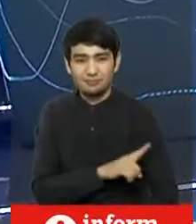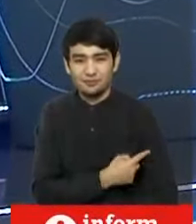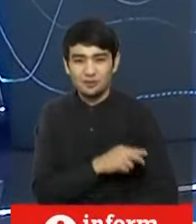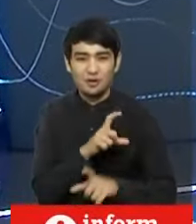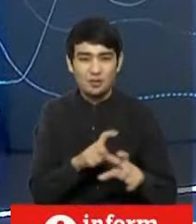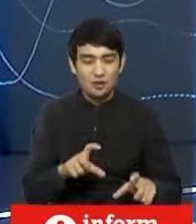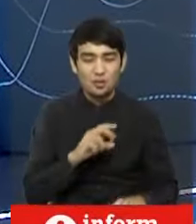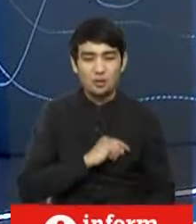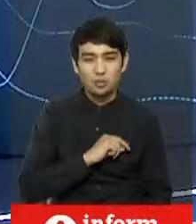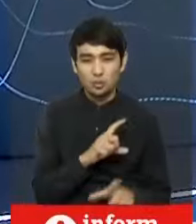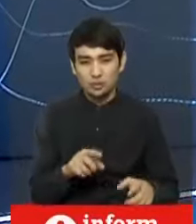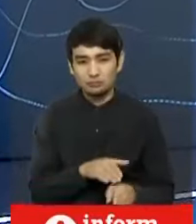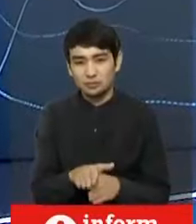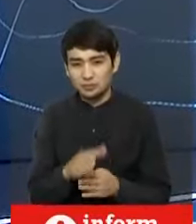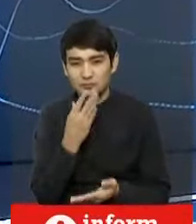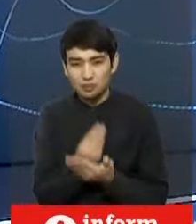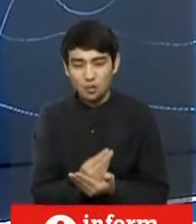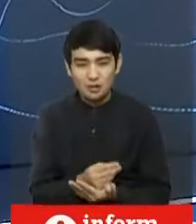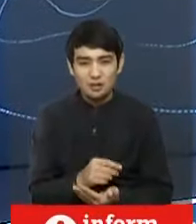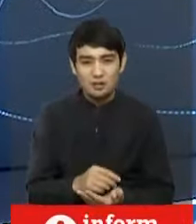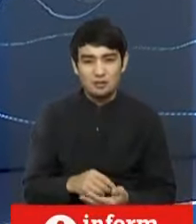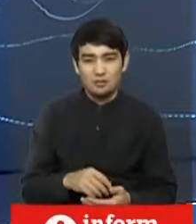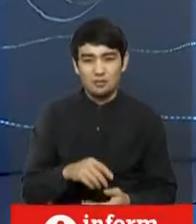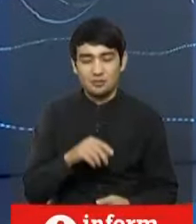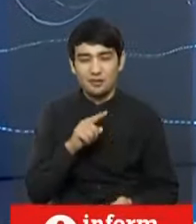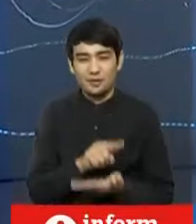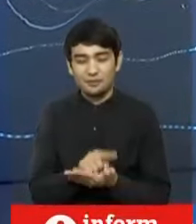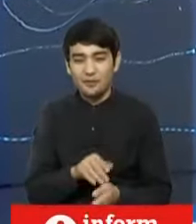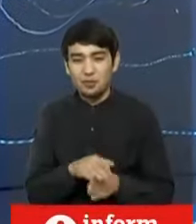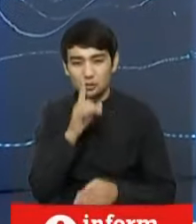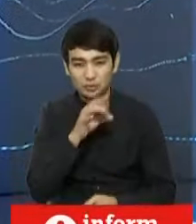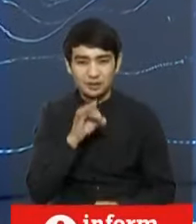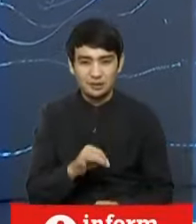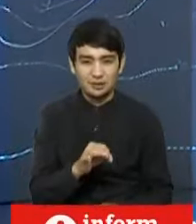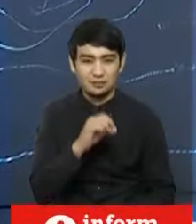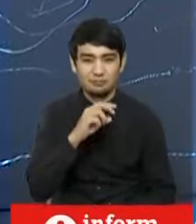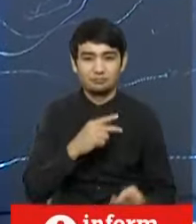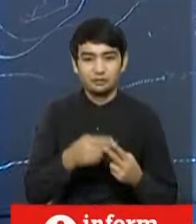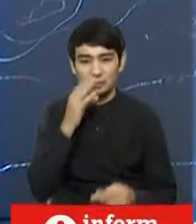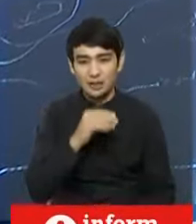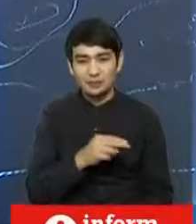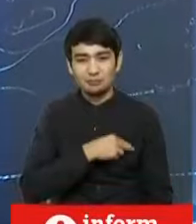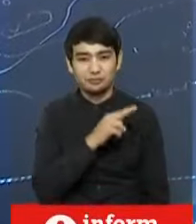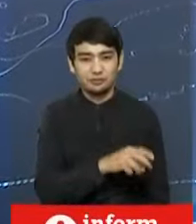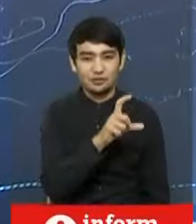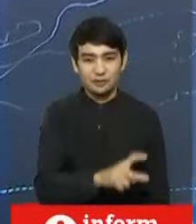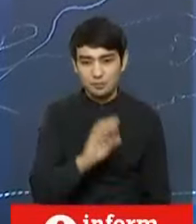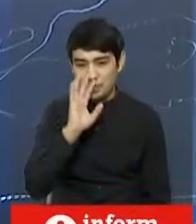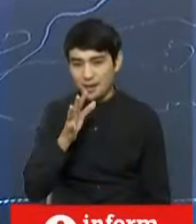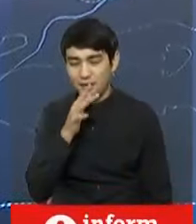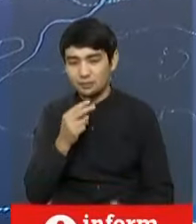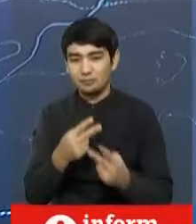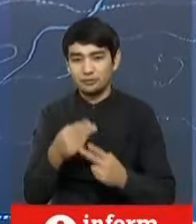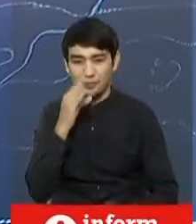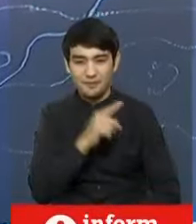ненадлежащего выполнения своих профессиональных обязанностей сегодня врачебная ошибка повлекшая смерть человека грозит пятилетним тюремным